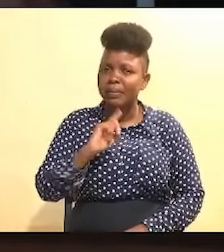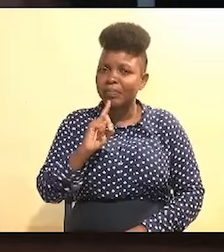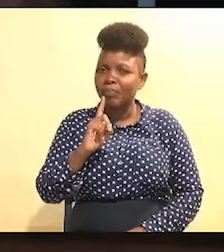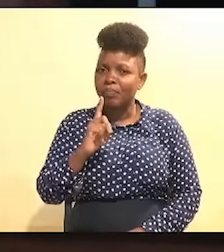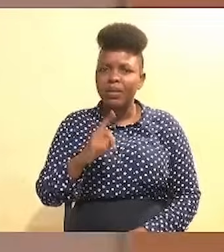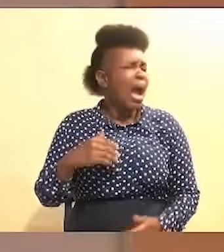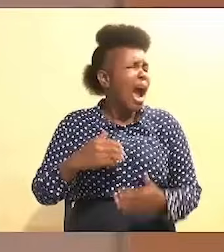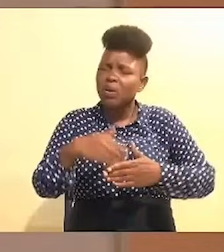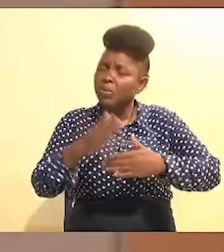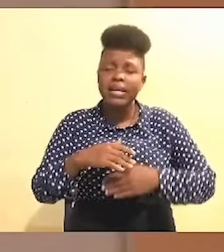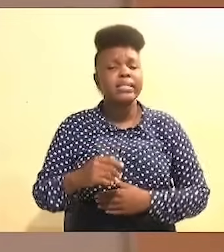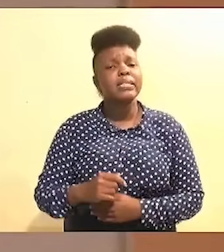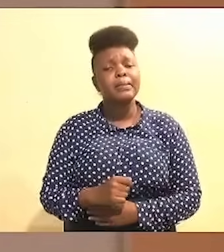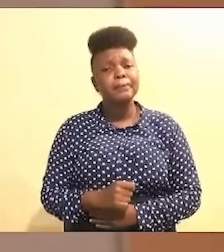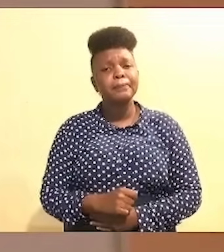Harudi.